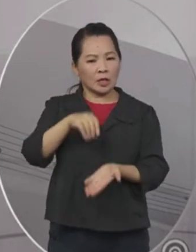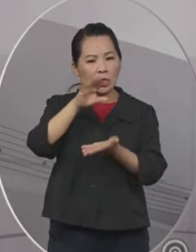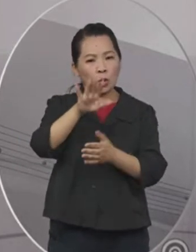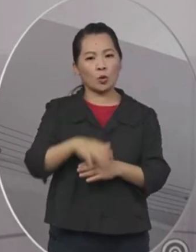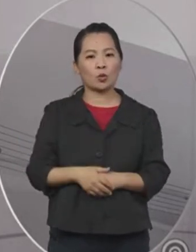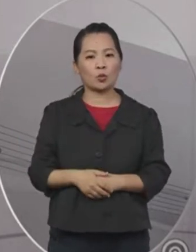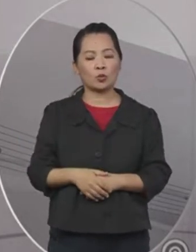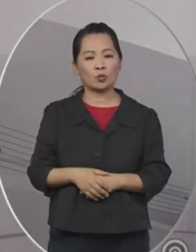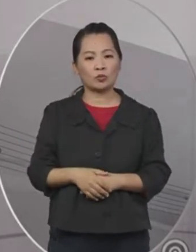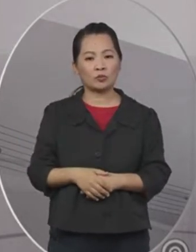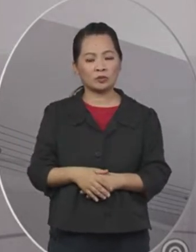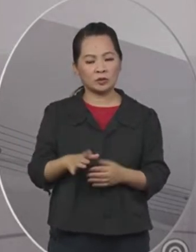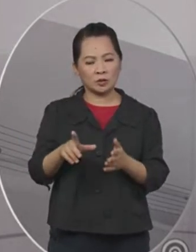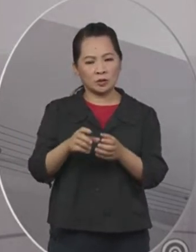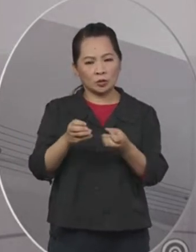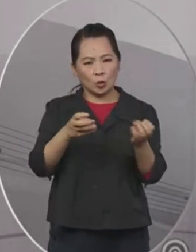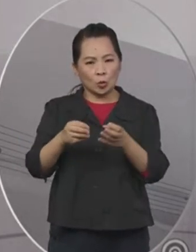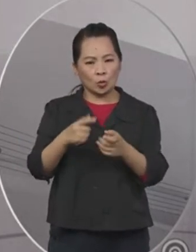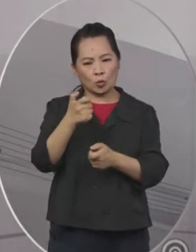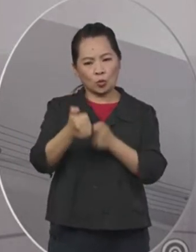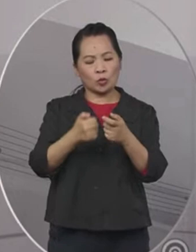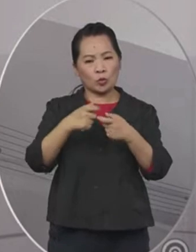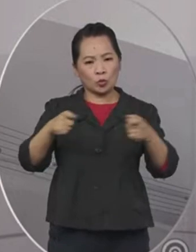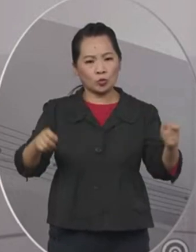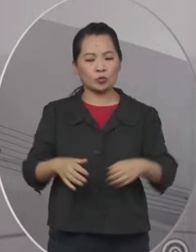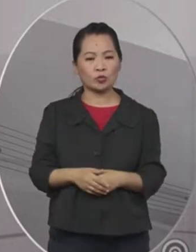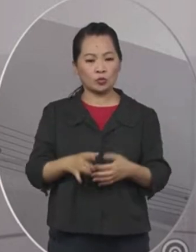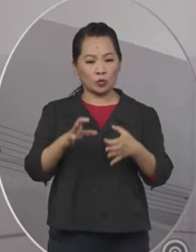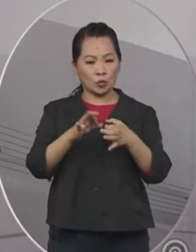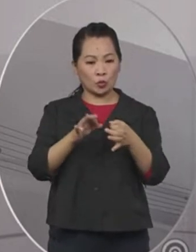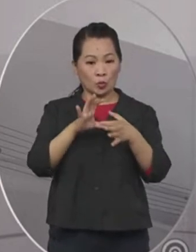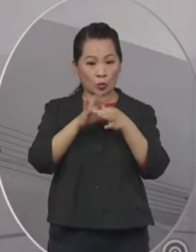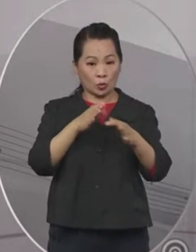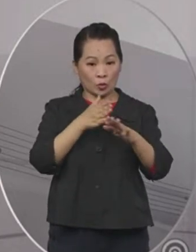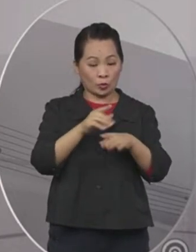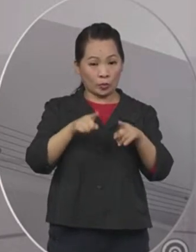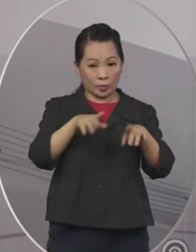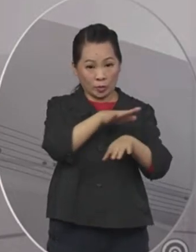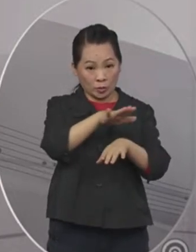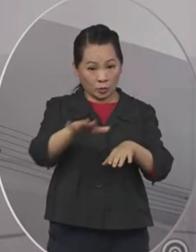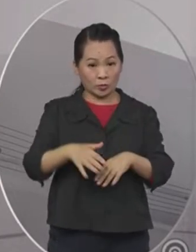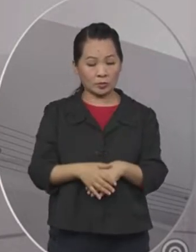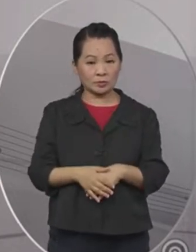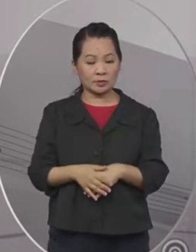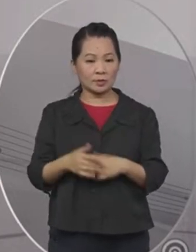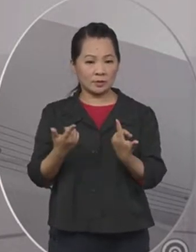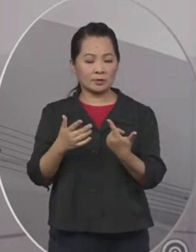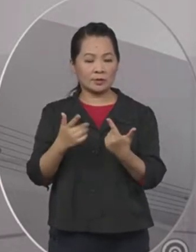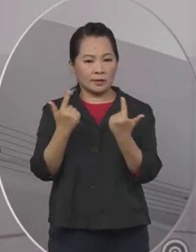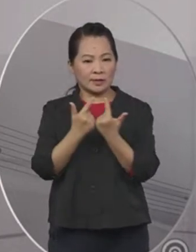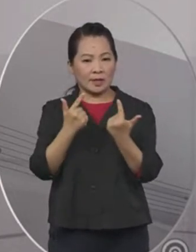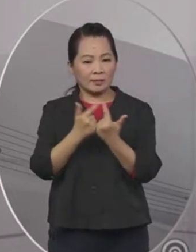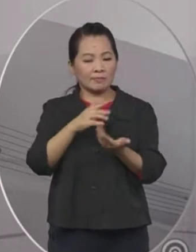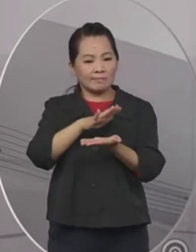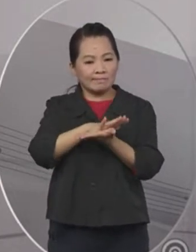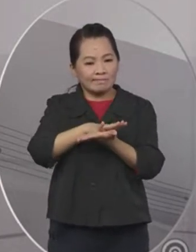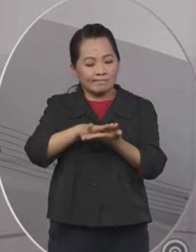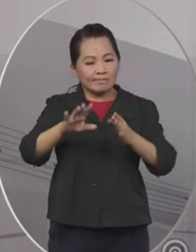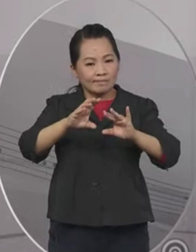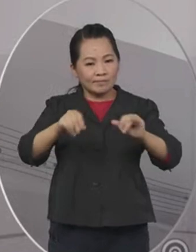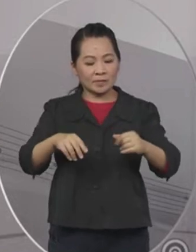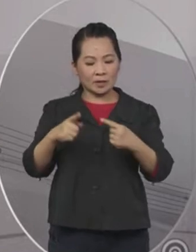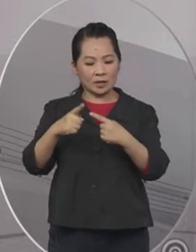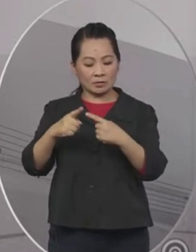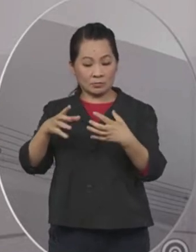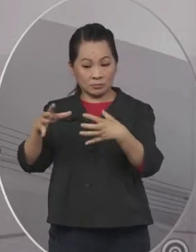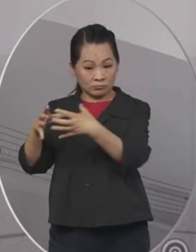禁建超过50年。关渡平原有着台北之肺、双北最后净土的美名，然而有一群